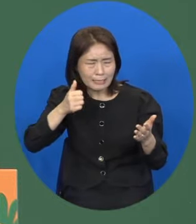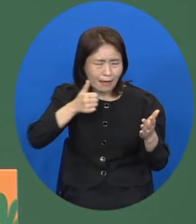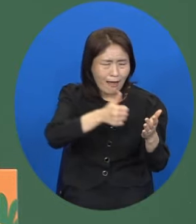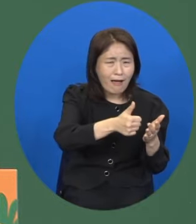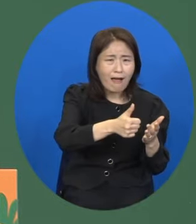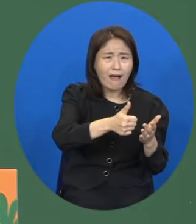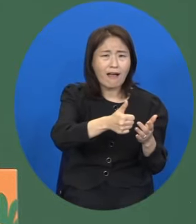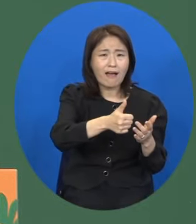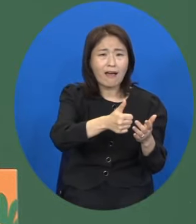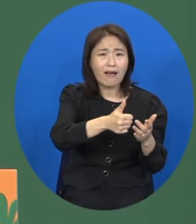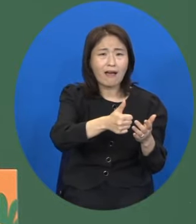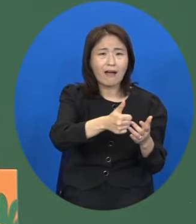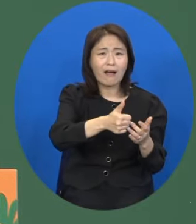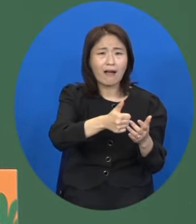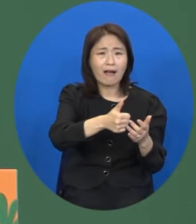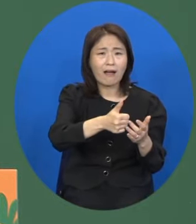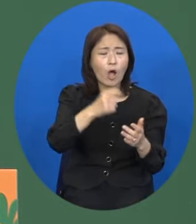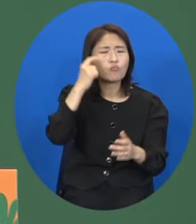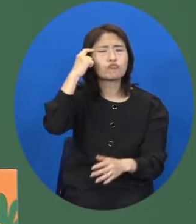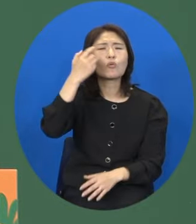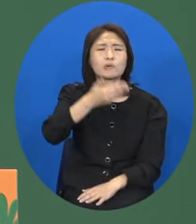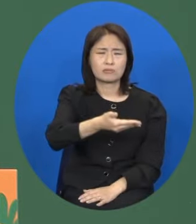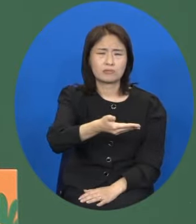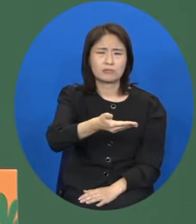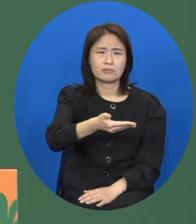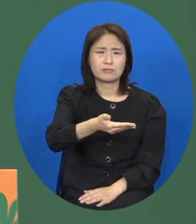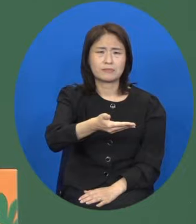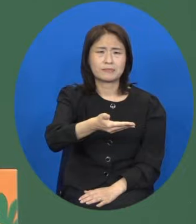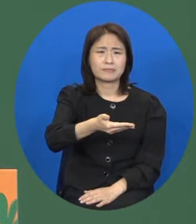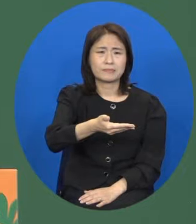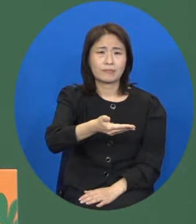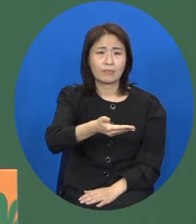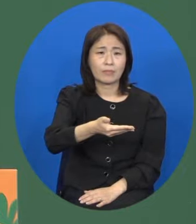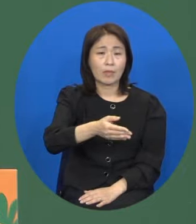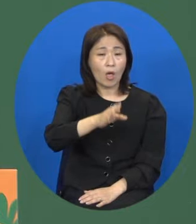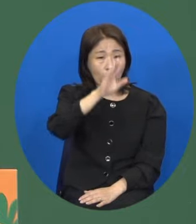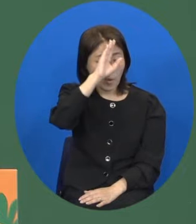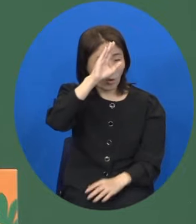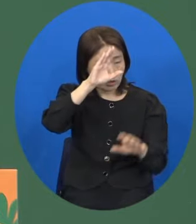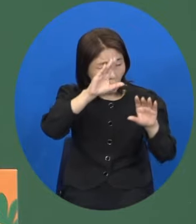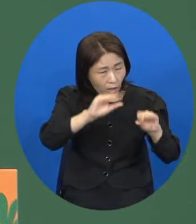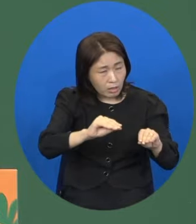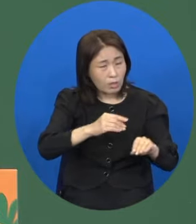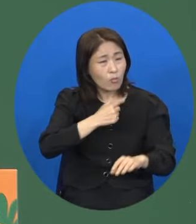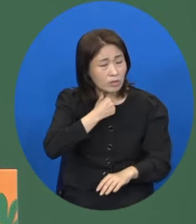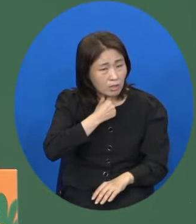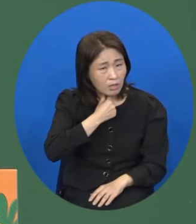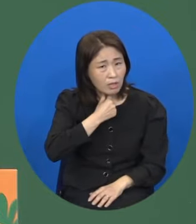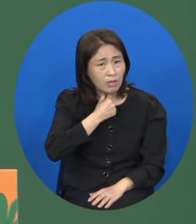주셨습니다. 그리고 물어주셨습니다. 낫기를 원하느냐.